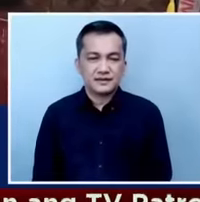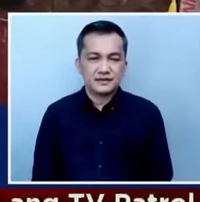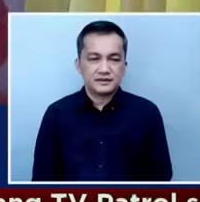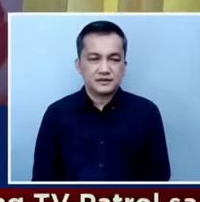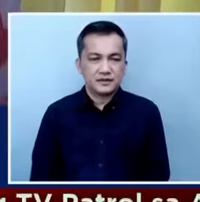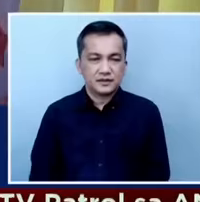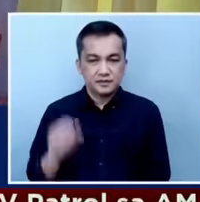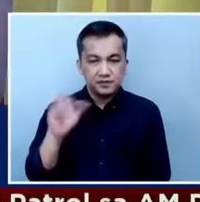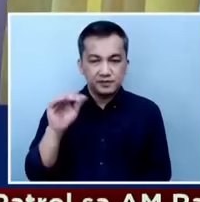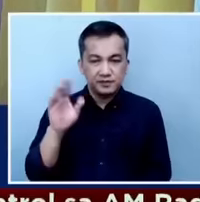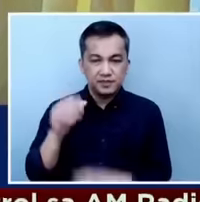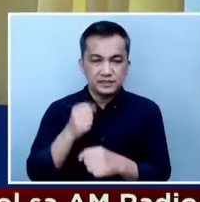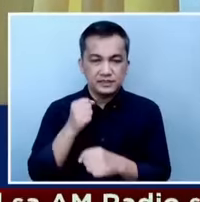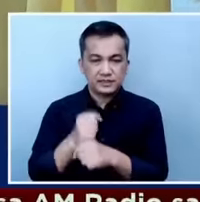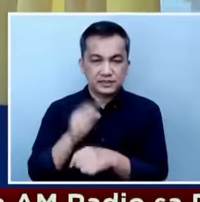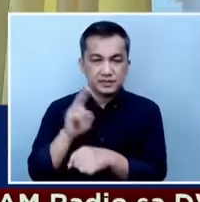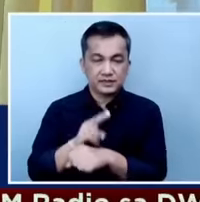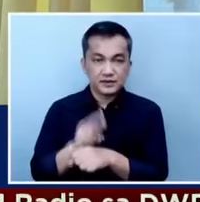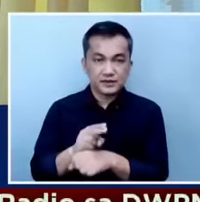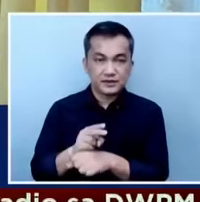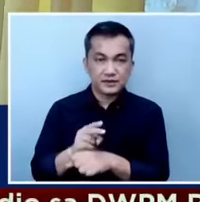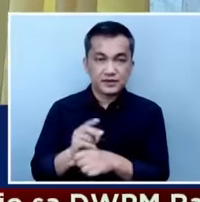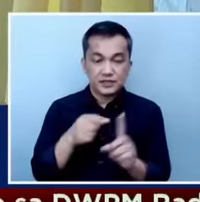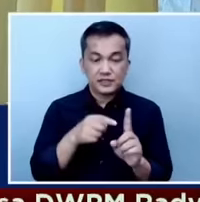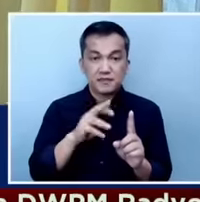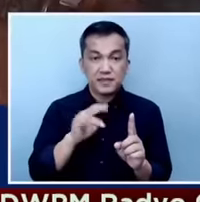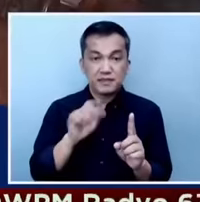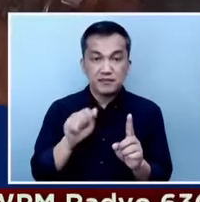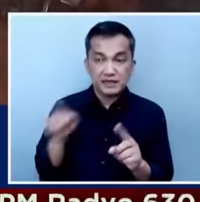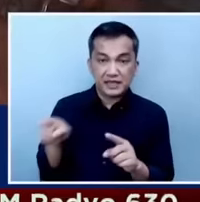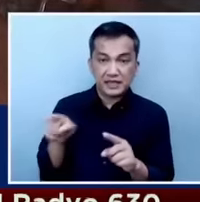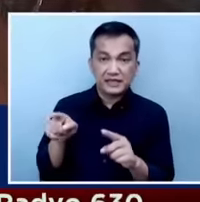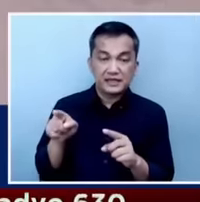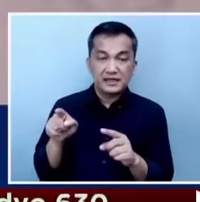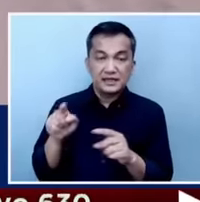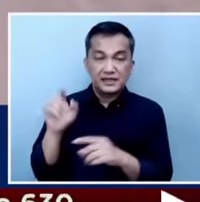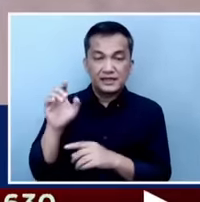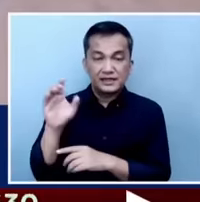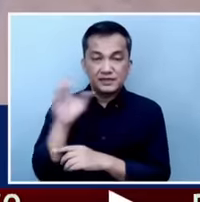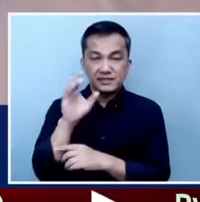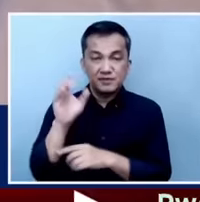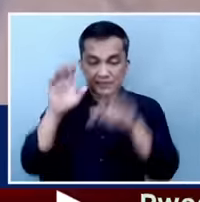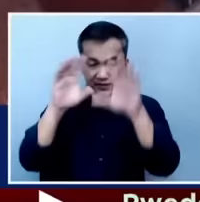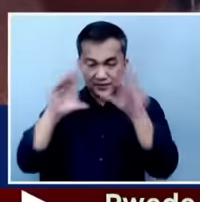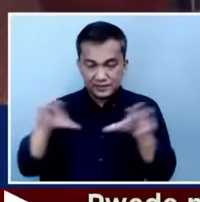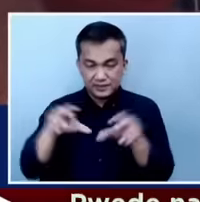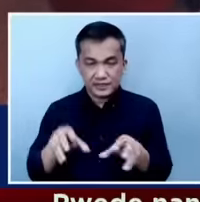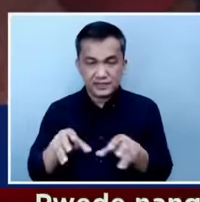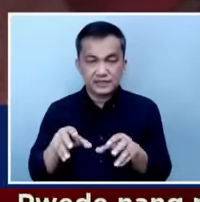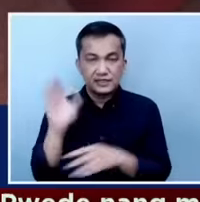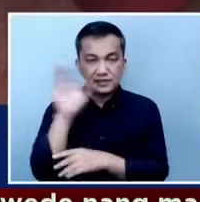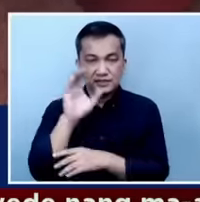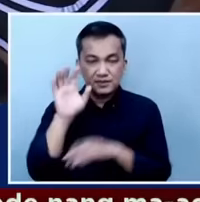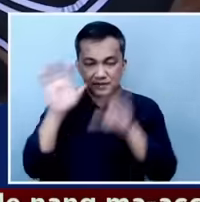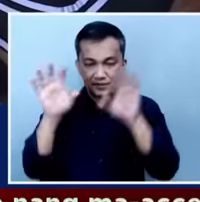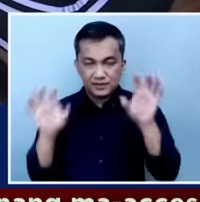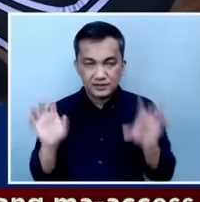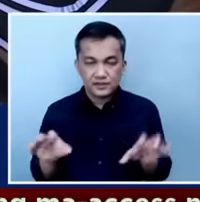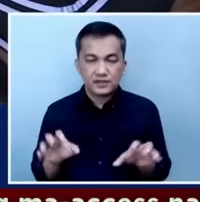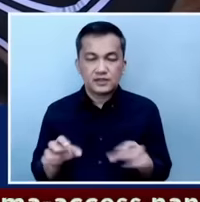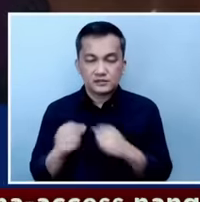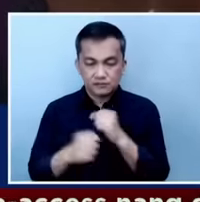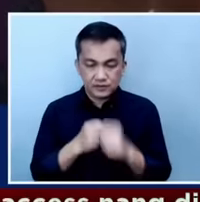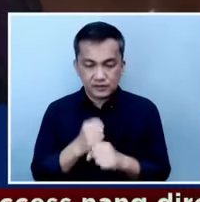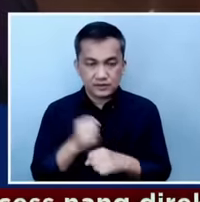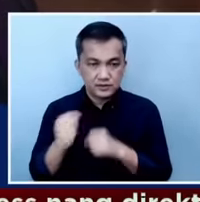15 taon ang ginagamit ni Melba makabuhay ang kanyang Christmas tree at Christmas decorations. Taon-taon, kapag oras